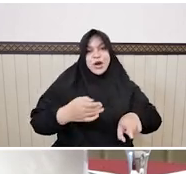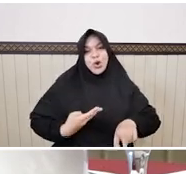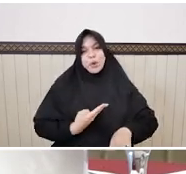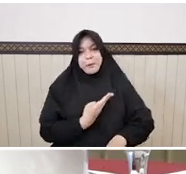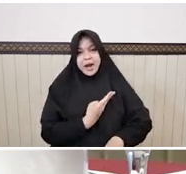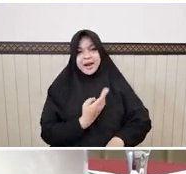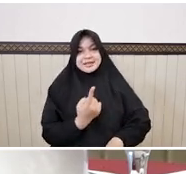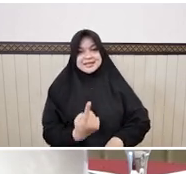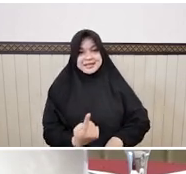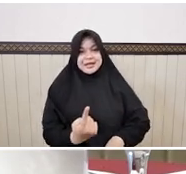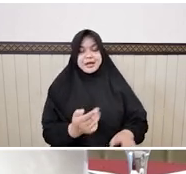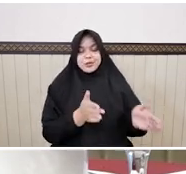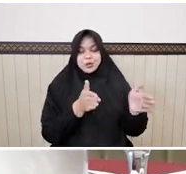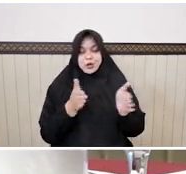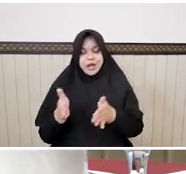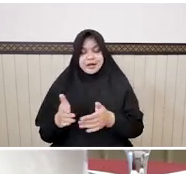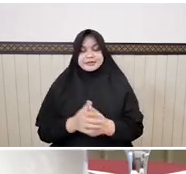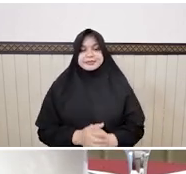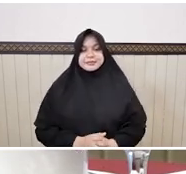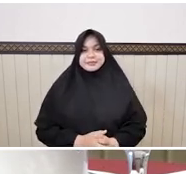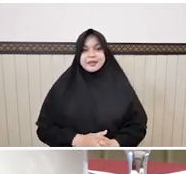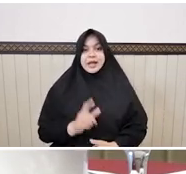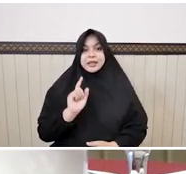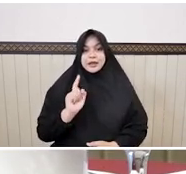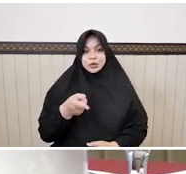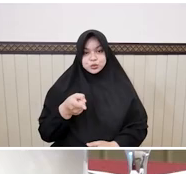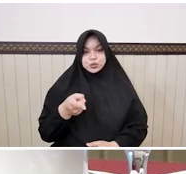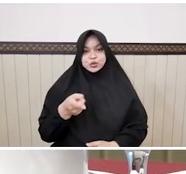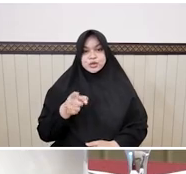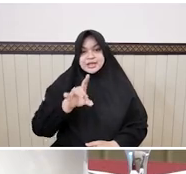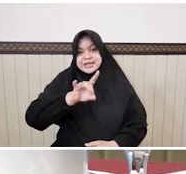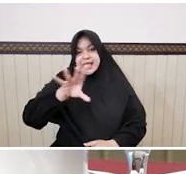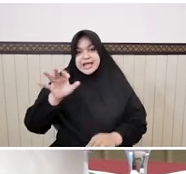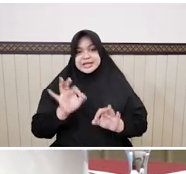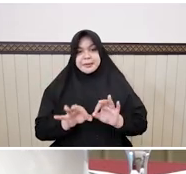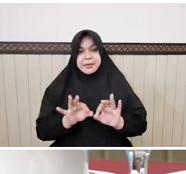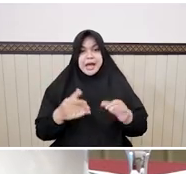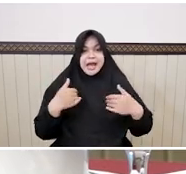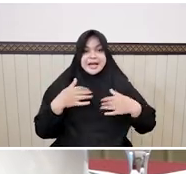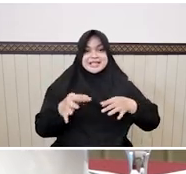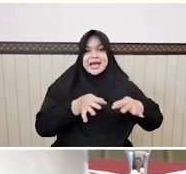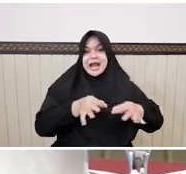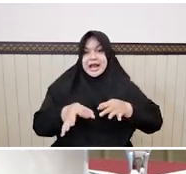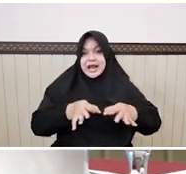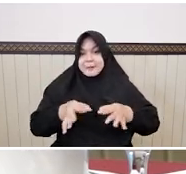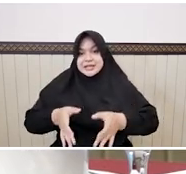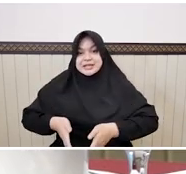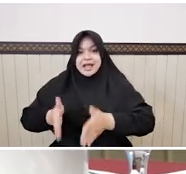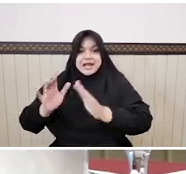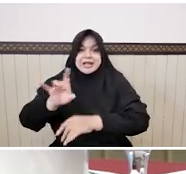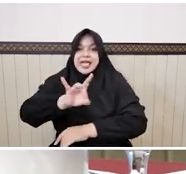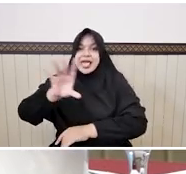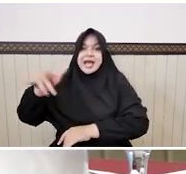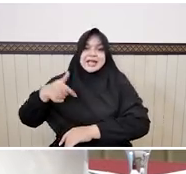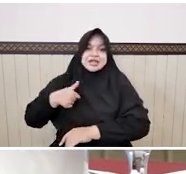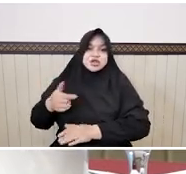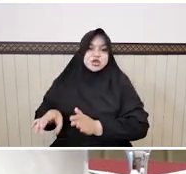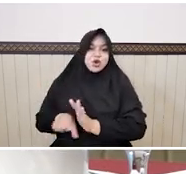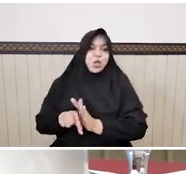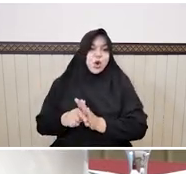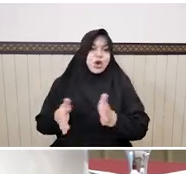begitu kemudian oh tentu kemudian selain CB juga sarana dan prasarana gedung misalnya